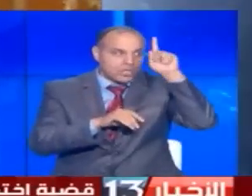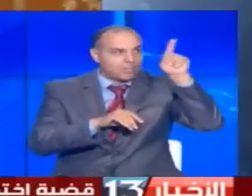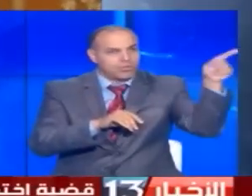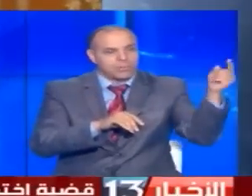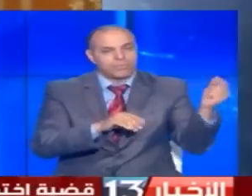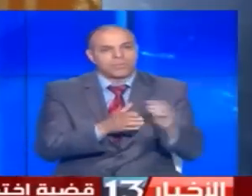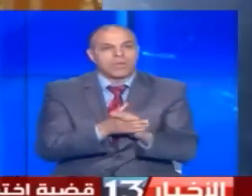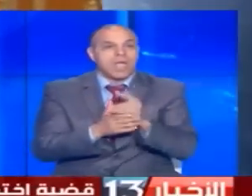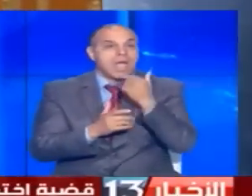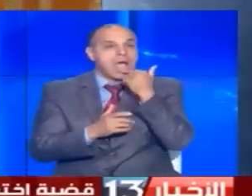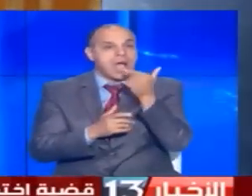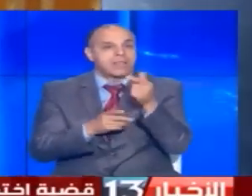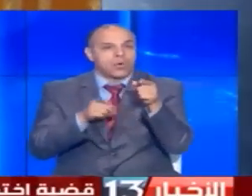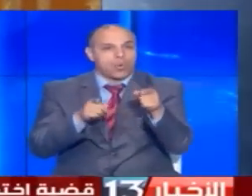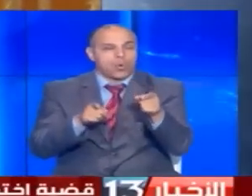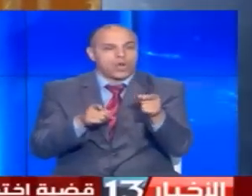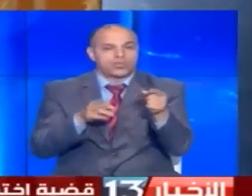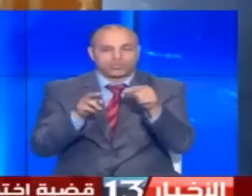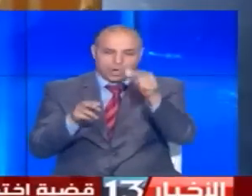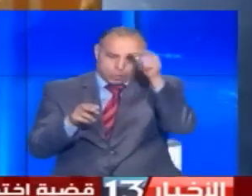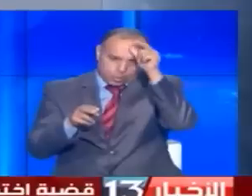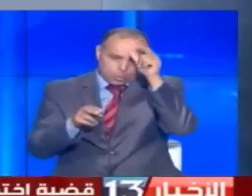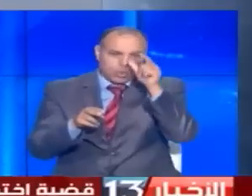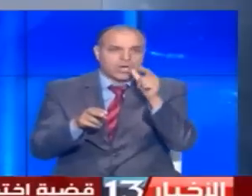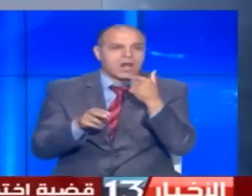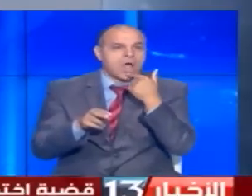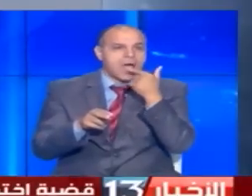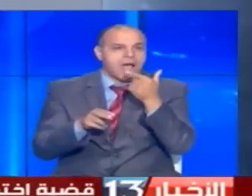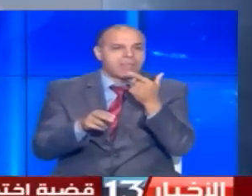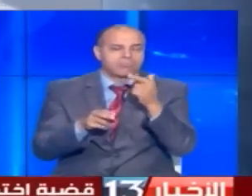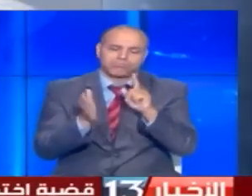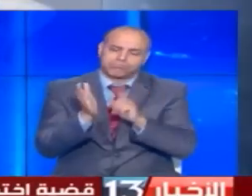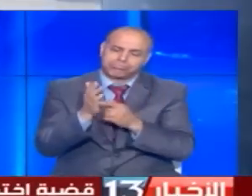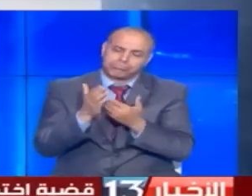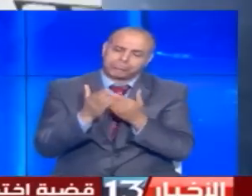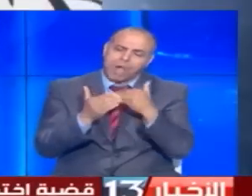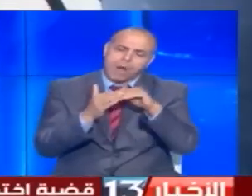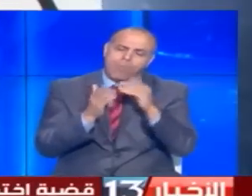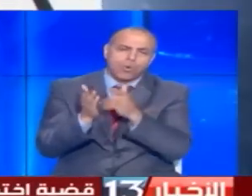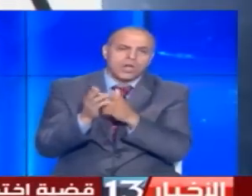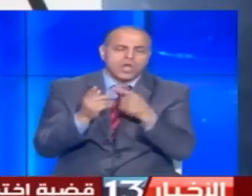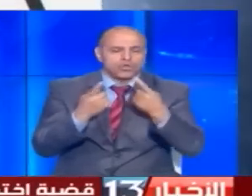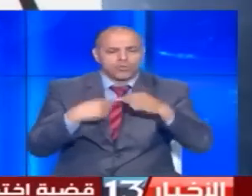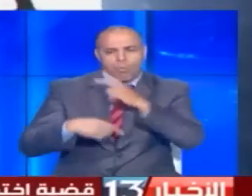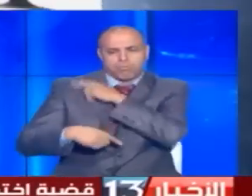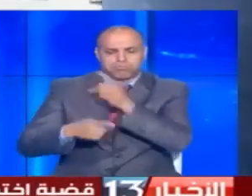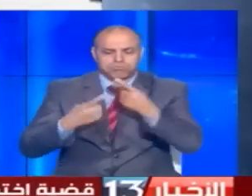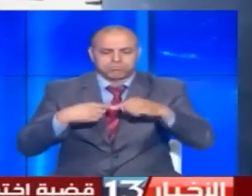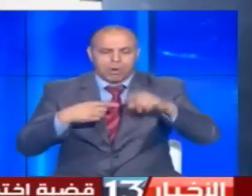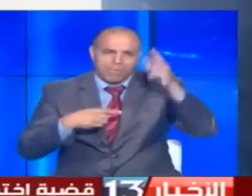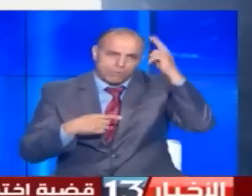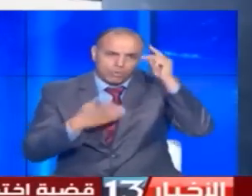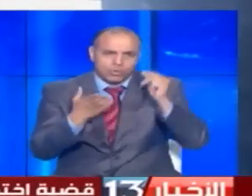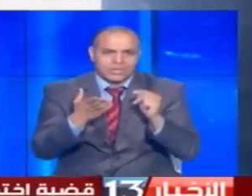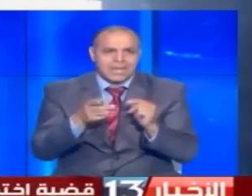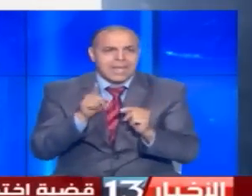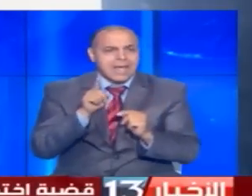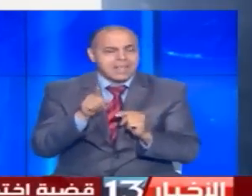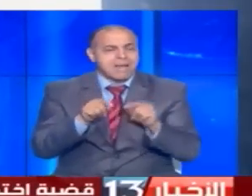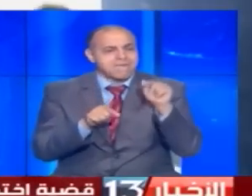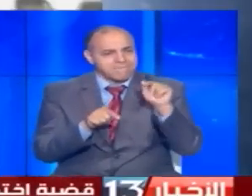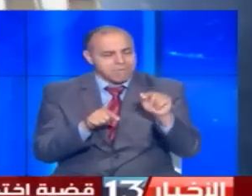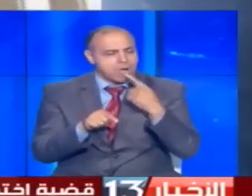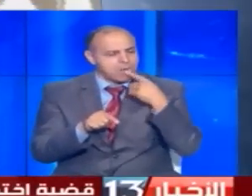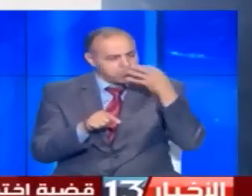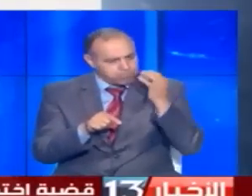السعودية التي جاء منها إلى تركيا محملا بانطباع شخصي بعد اجتماعاته مع القادة بالمملكة بأنه هناك